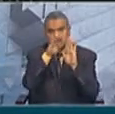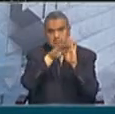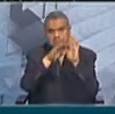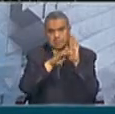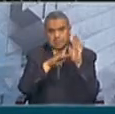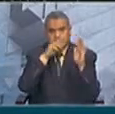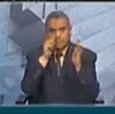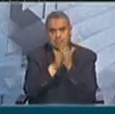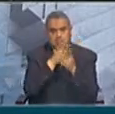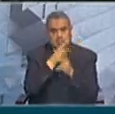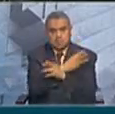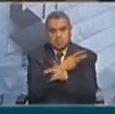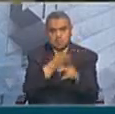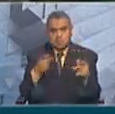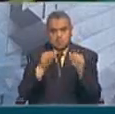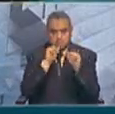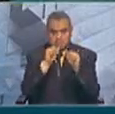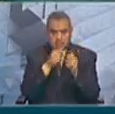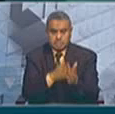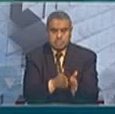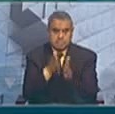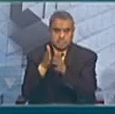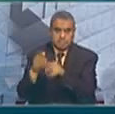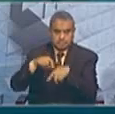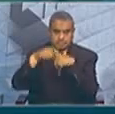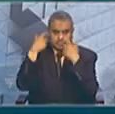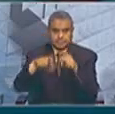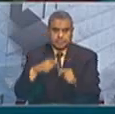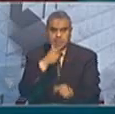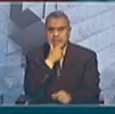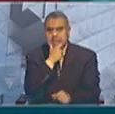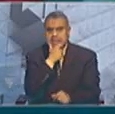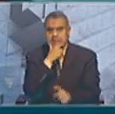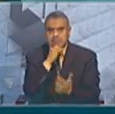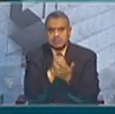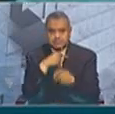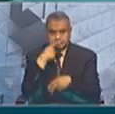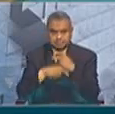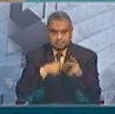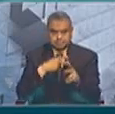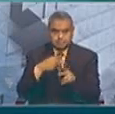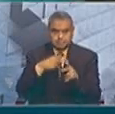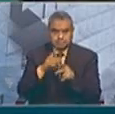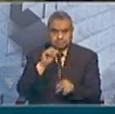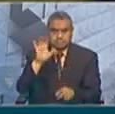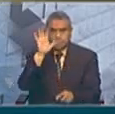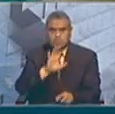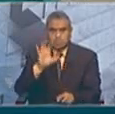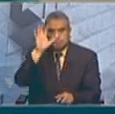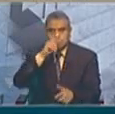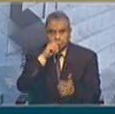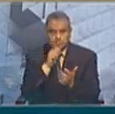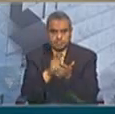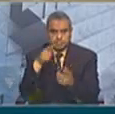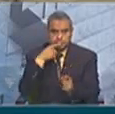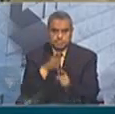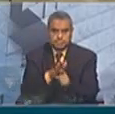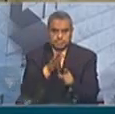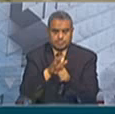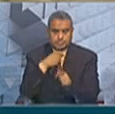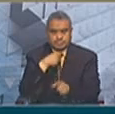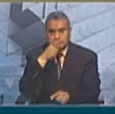العاصمة بأكملها. أما في بريطانيا الدولة الأكثر تضررا في أوروبا من حيث عدد الوفيات